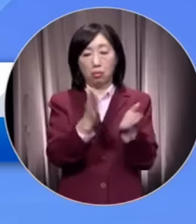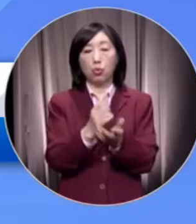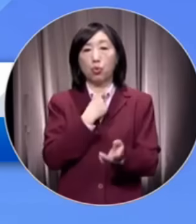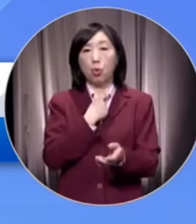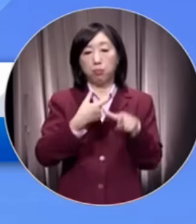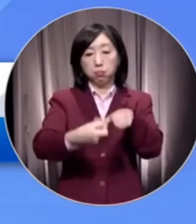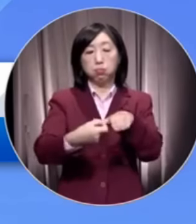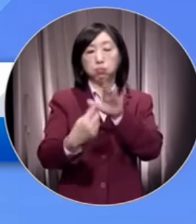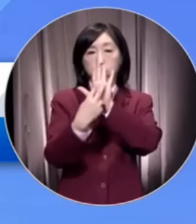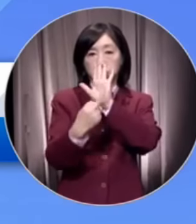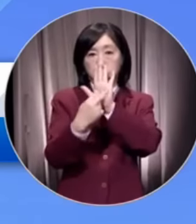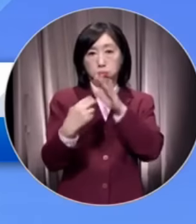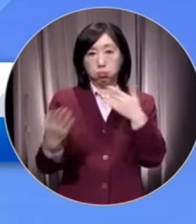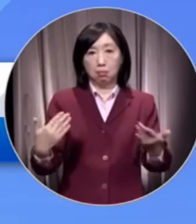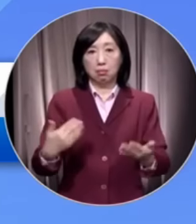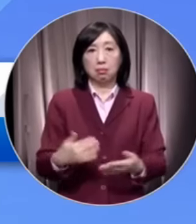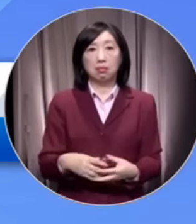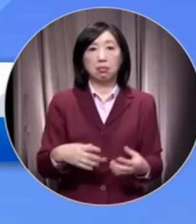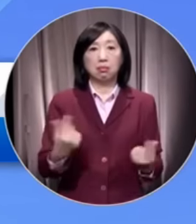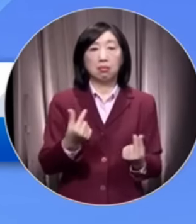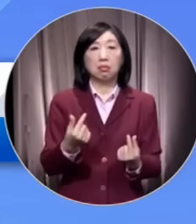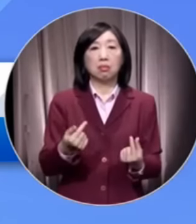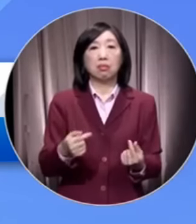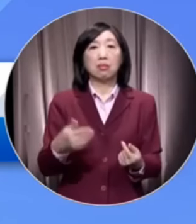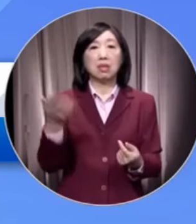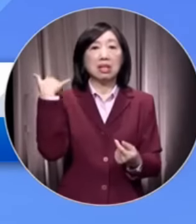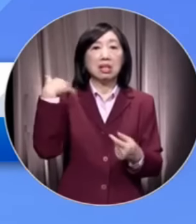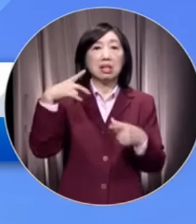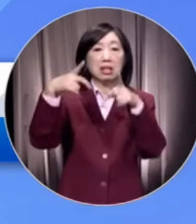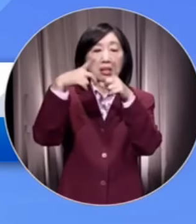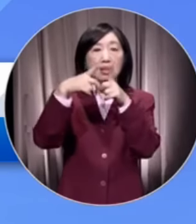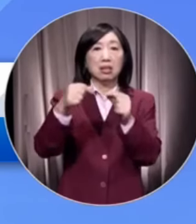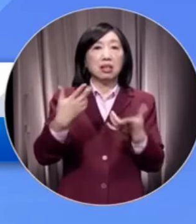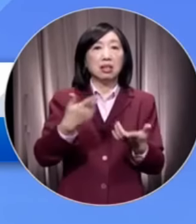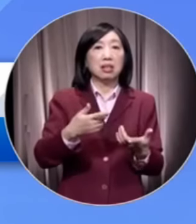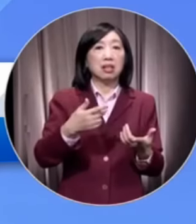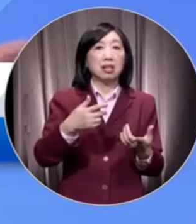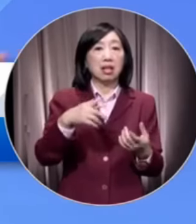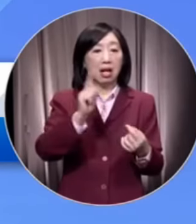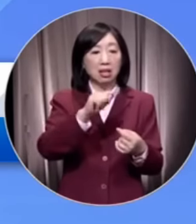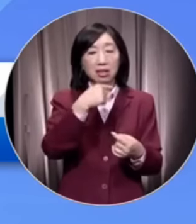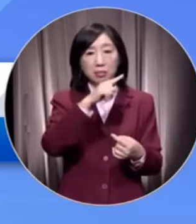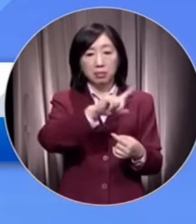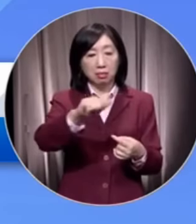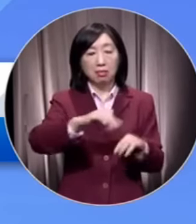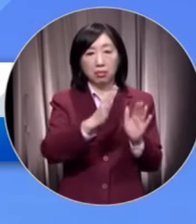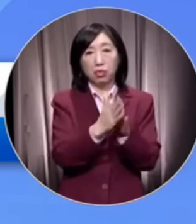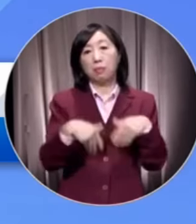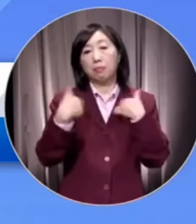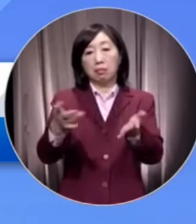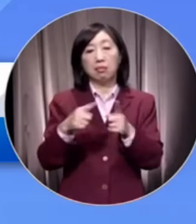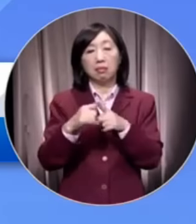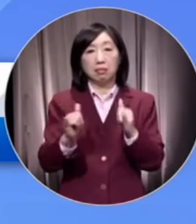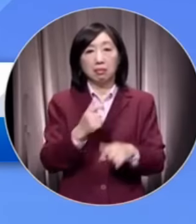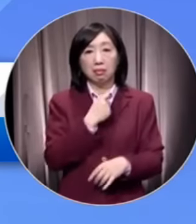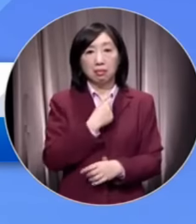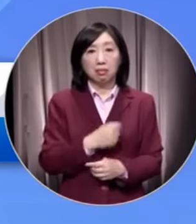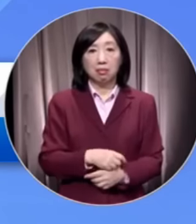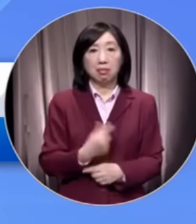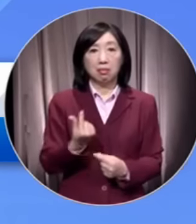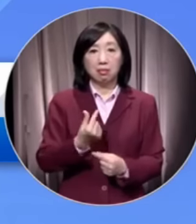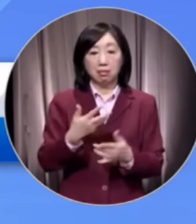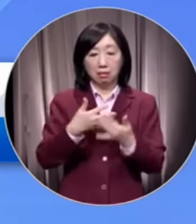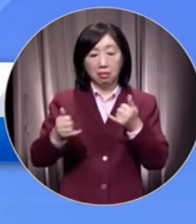尤其是很多的不当的日产，必须要归还给人民。但是蔡主席，我要必须说，民进